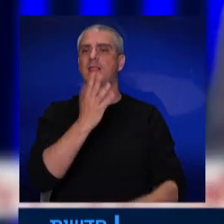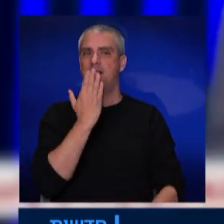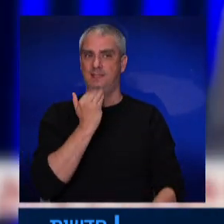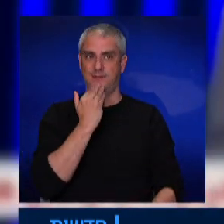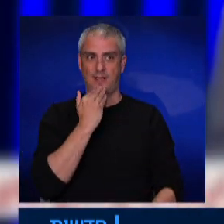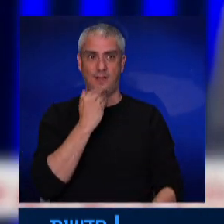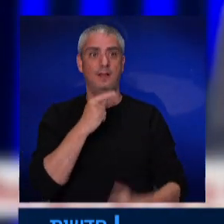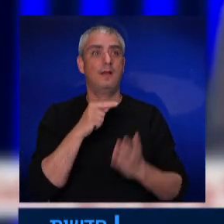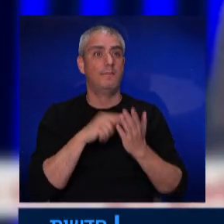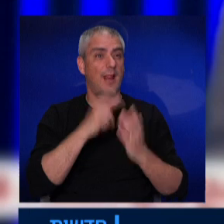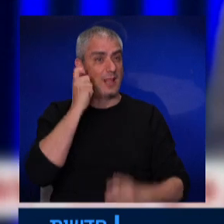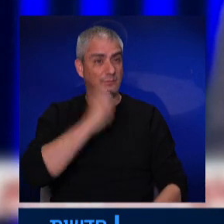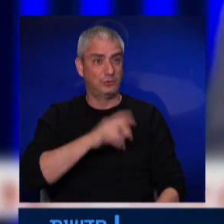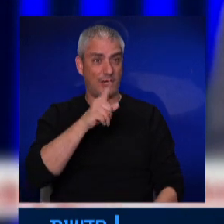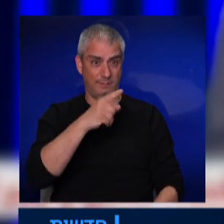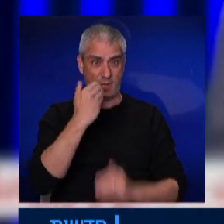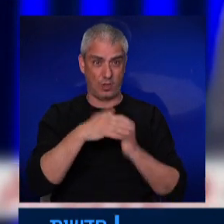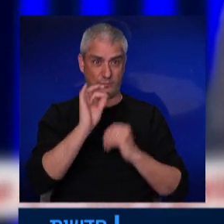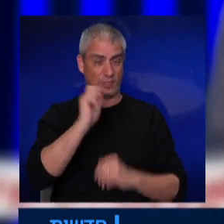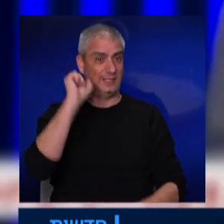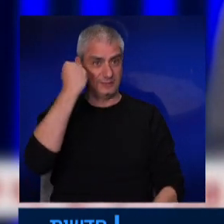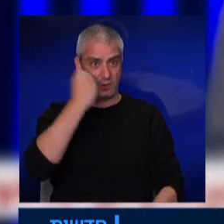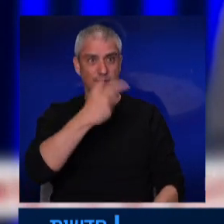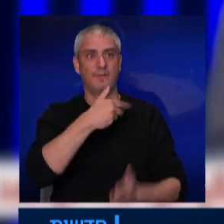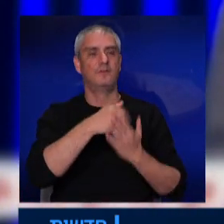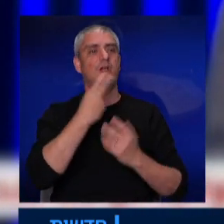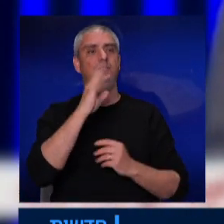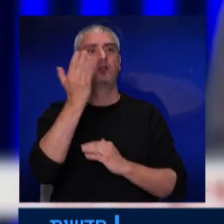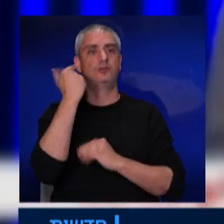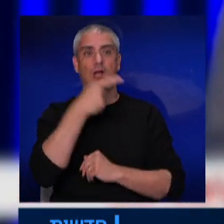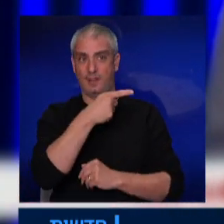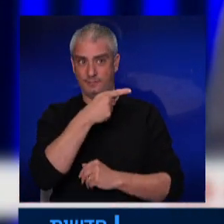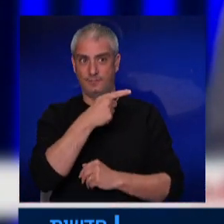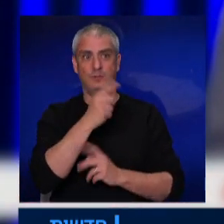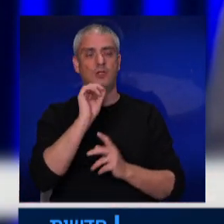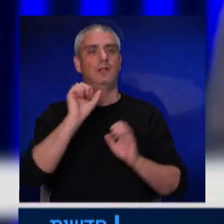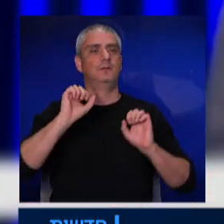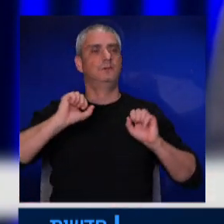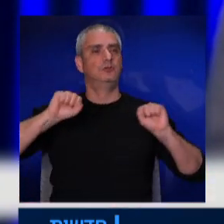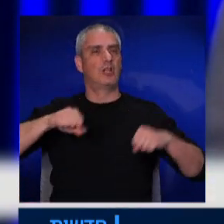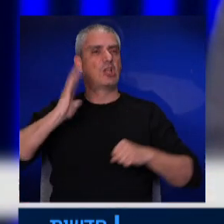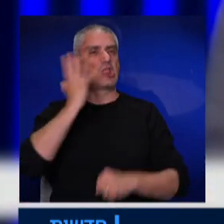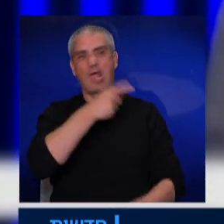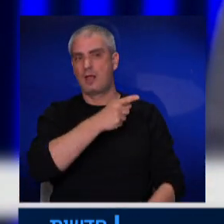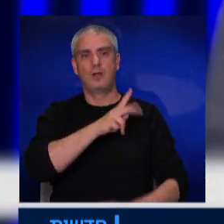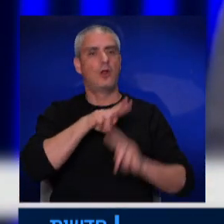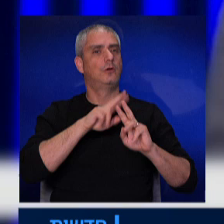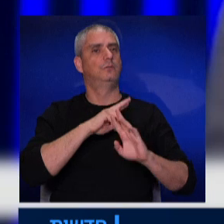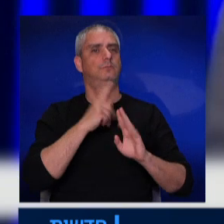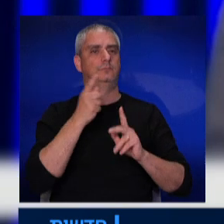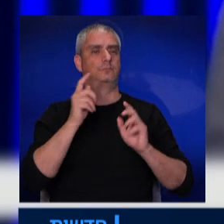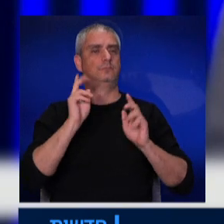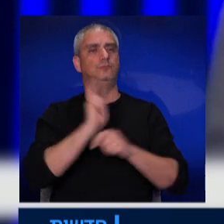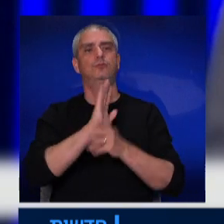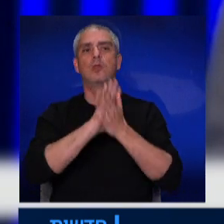در پی جنایات اخیر رژیم جعلی صهیونیستی و اعلان قبلی مبنی بر بی‌پاسخ نگذاشتن جنایت‌ها و شرارت‌های این